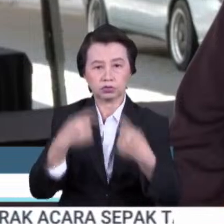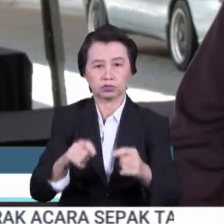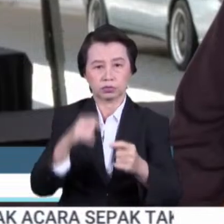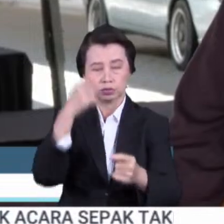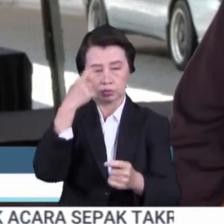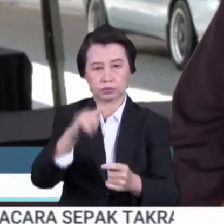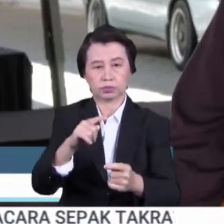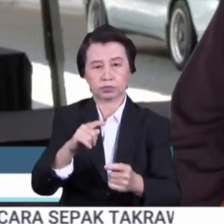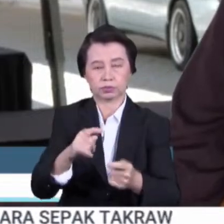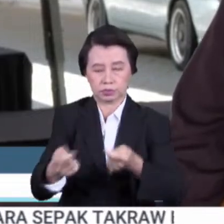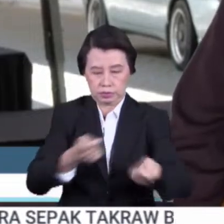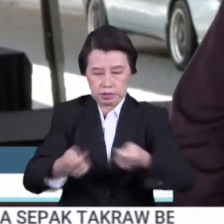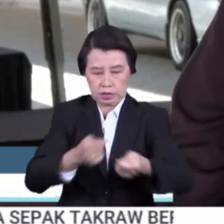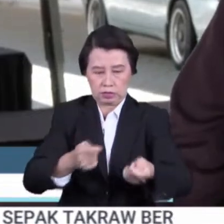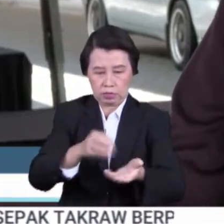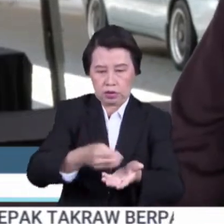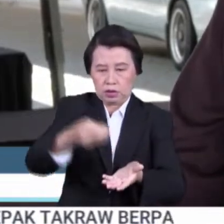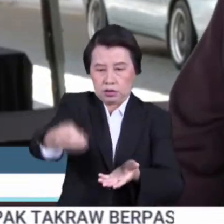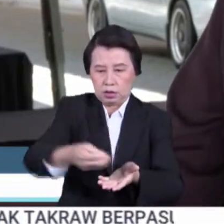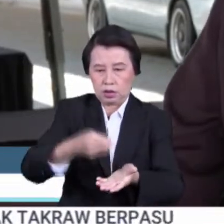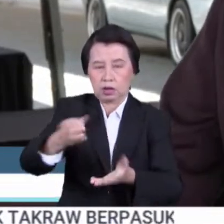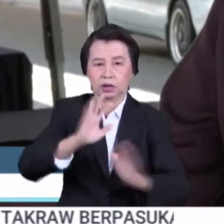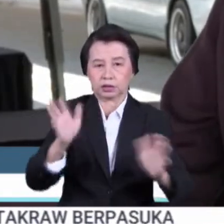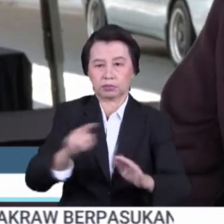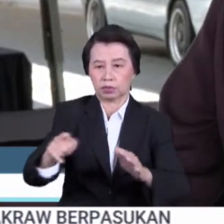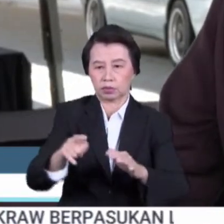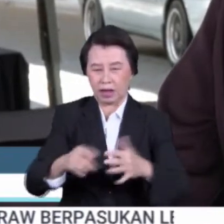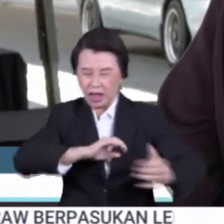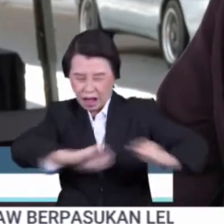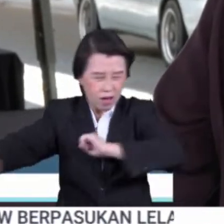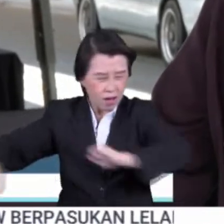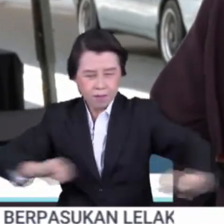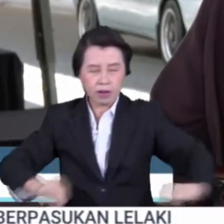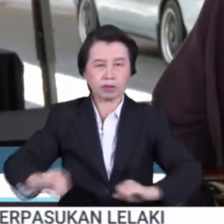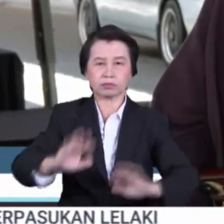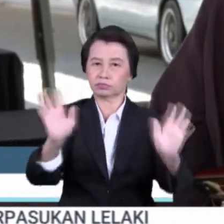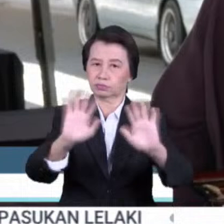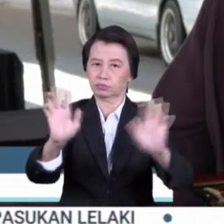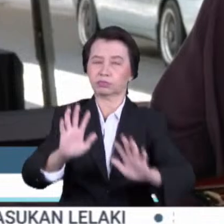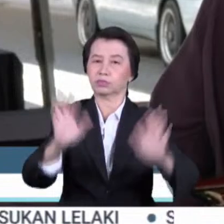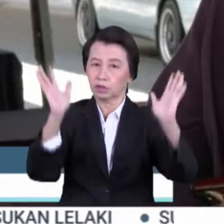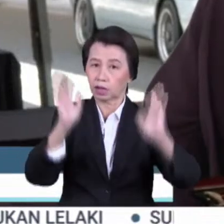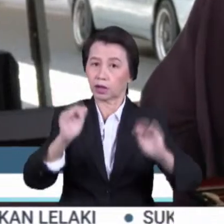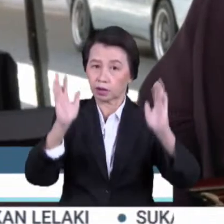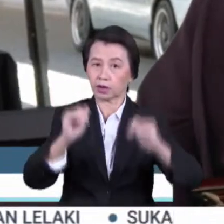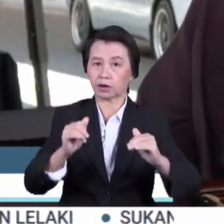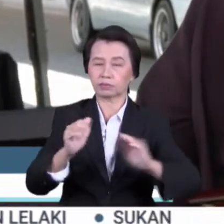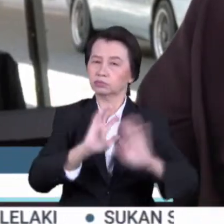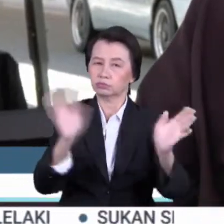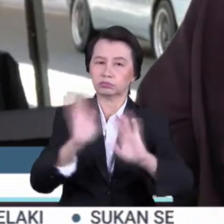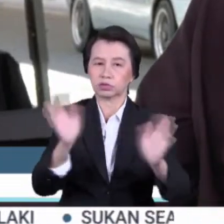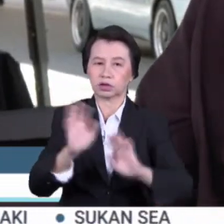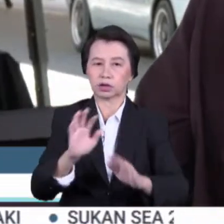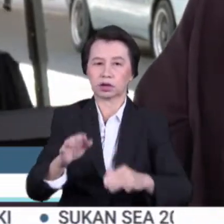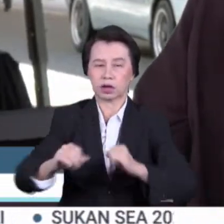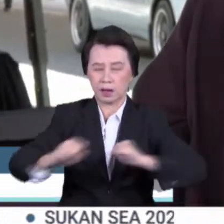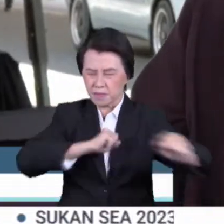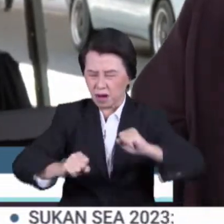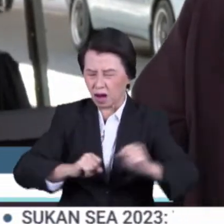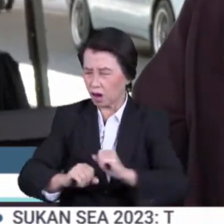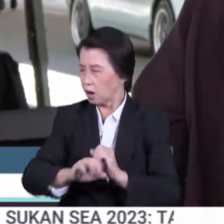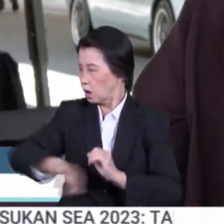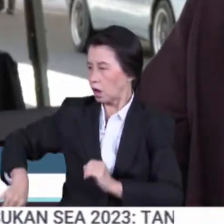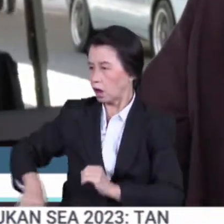untuk mengawal keadaan. Kita tak nak mereka berebut-rebut dan kita mengharapkanlah janganlah ketika berebut itu